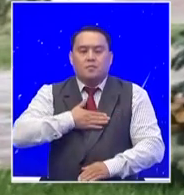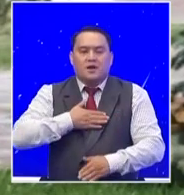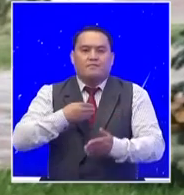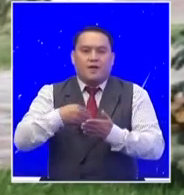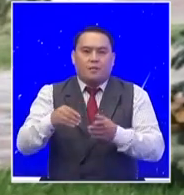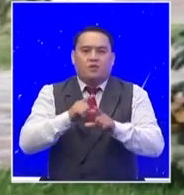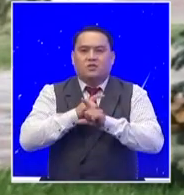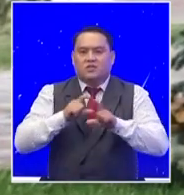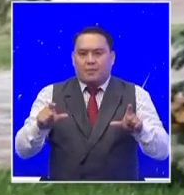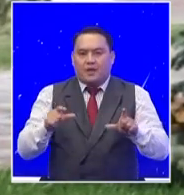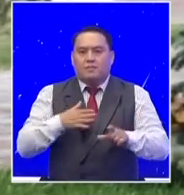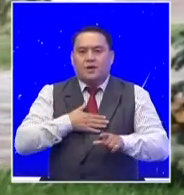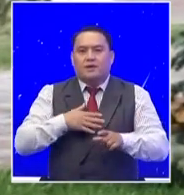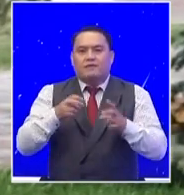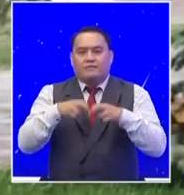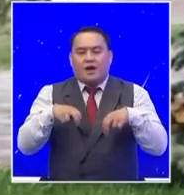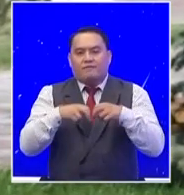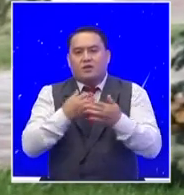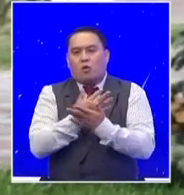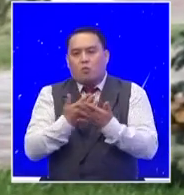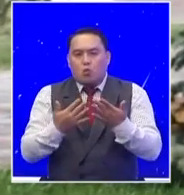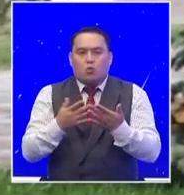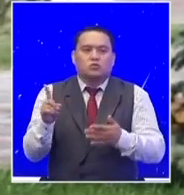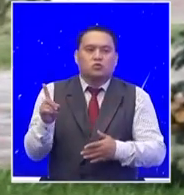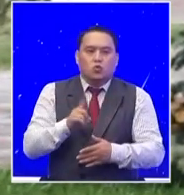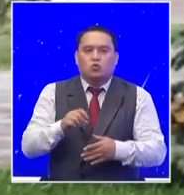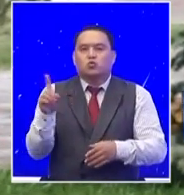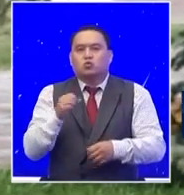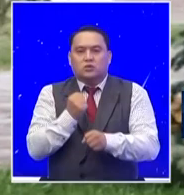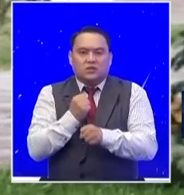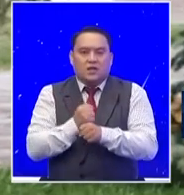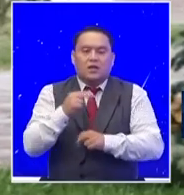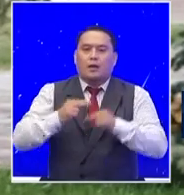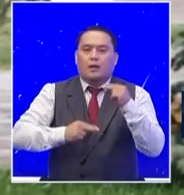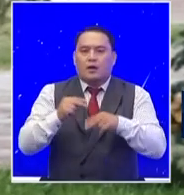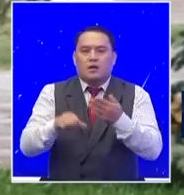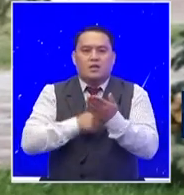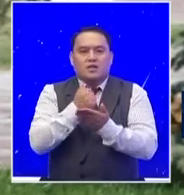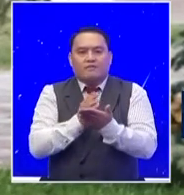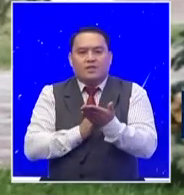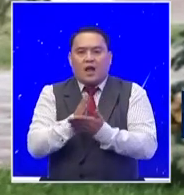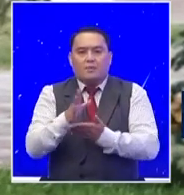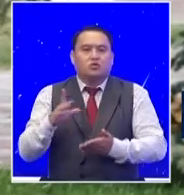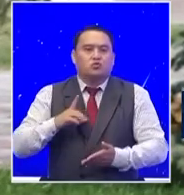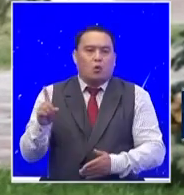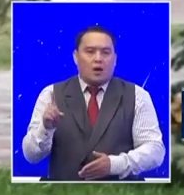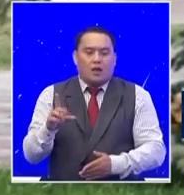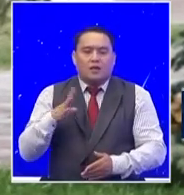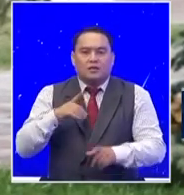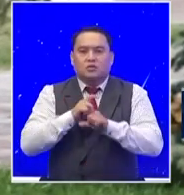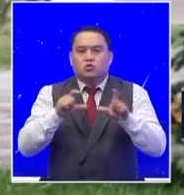Выкупив здание у бизнесменов, мы рассматривали много вариантов того, что можно сделать со строением. Главным приоритетом являлось, чтобы объект